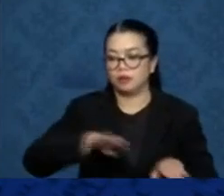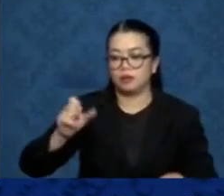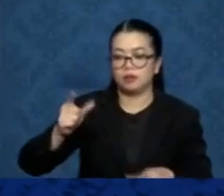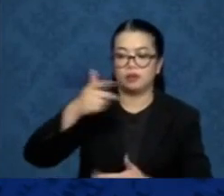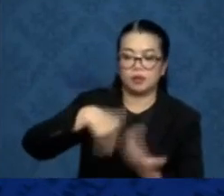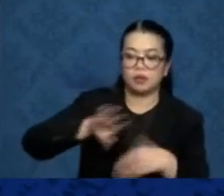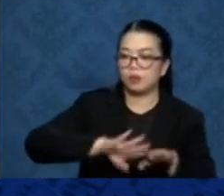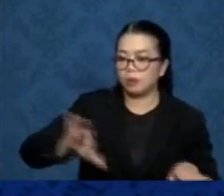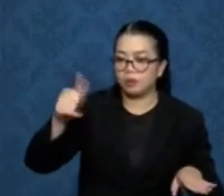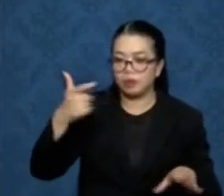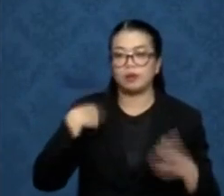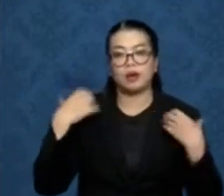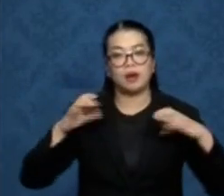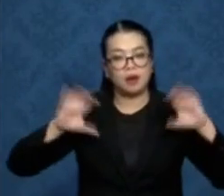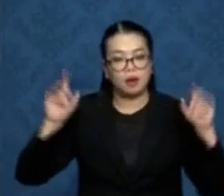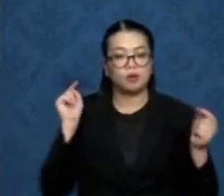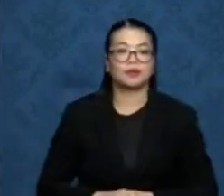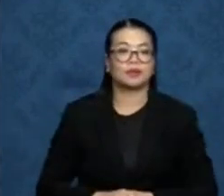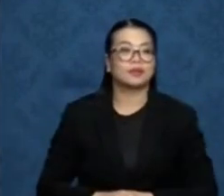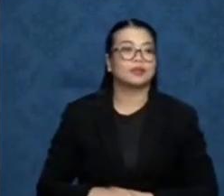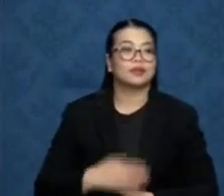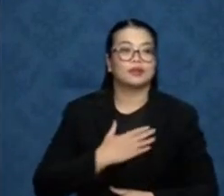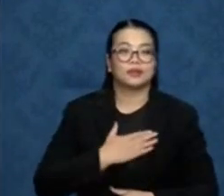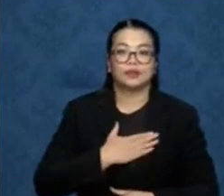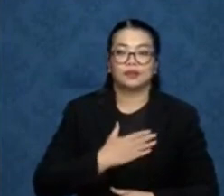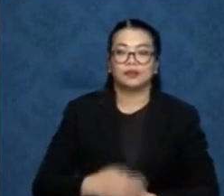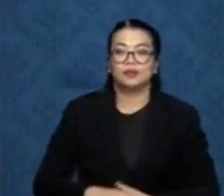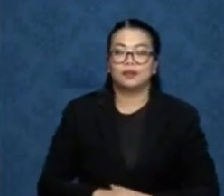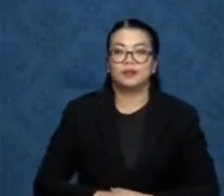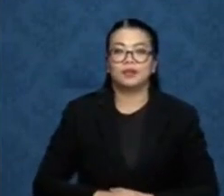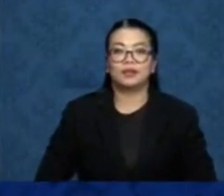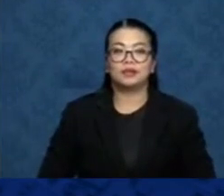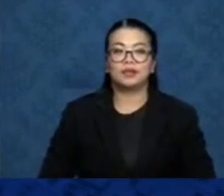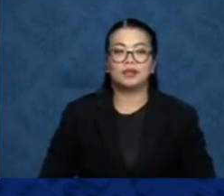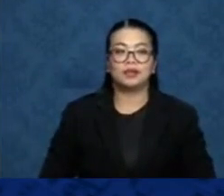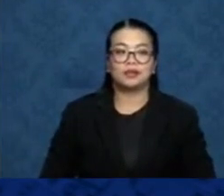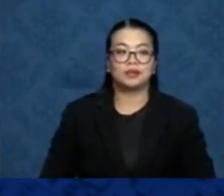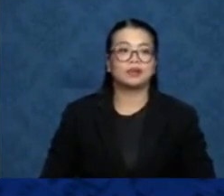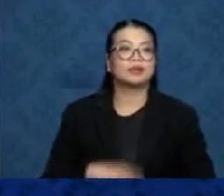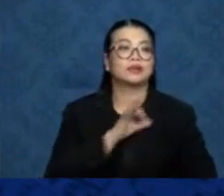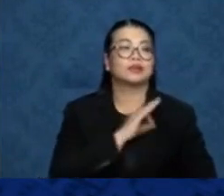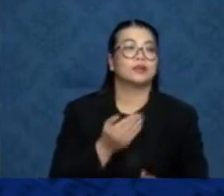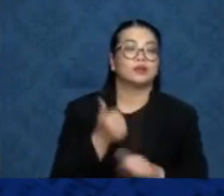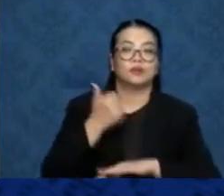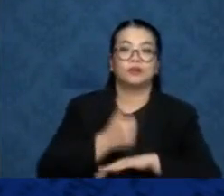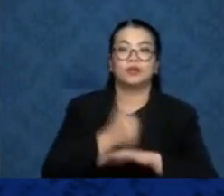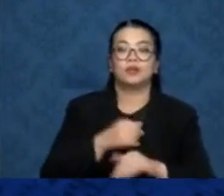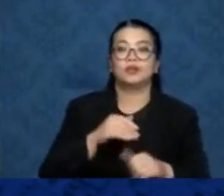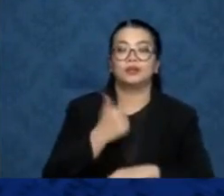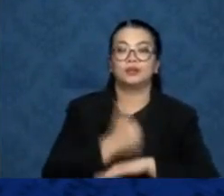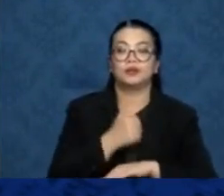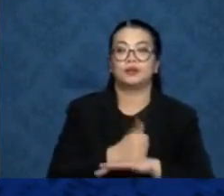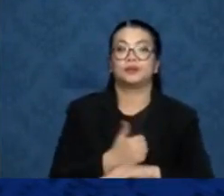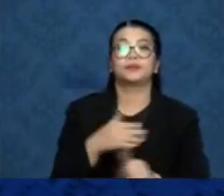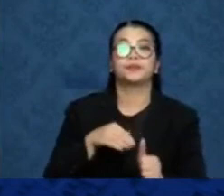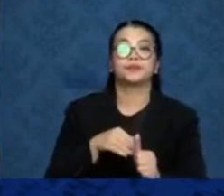ขณะที่คุณชัยธวัฒน์ตุลาธนนะคะในฐานะผู้นำฝ่ายค้านในสภาก็อภิปรายค่ะว่าภาพรวมของการตั้งวงเงิน 3.48